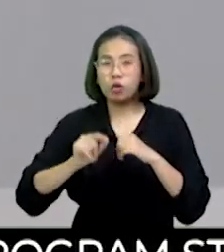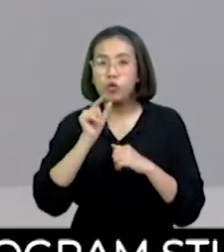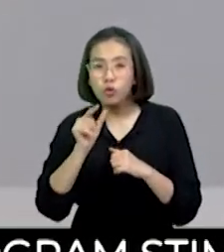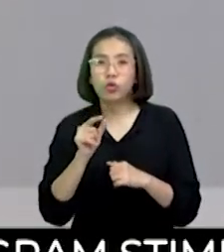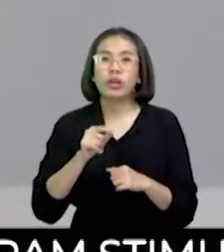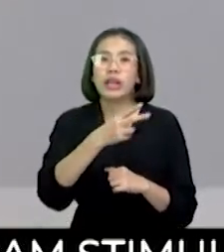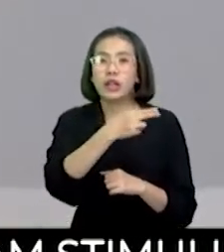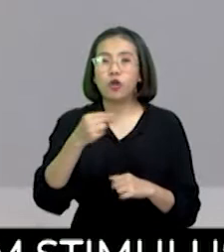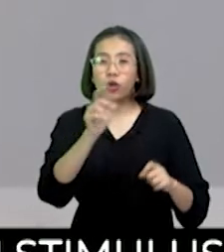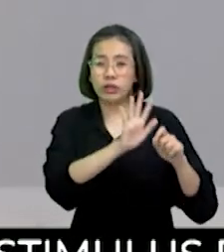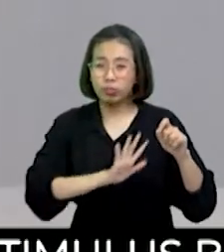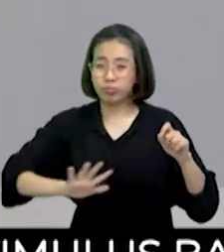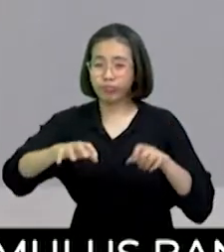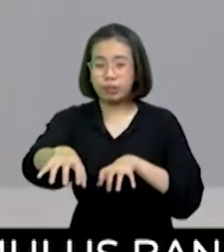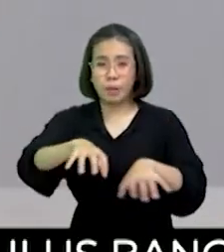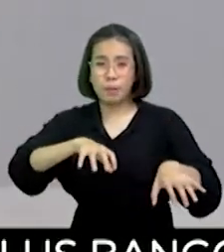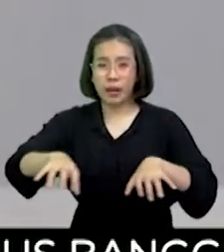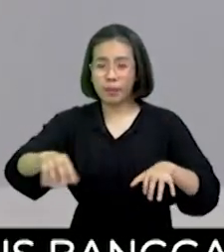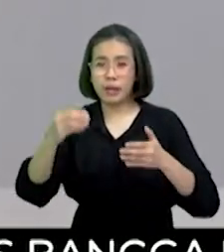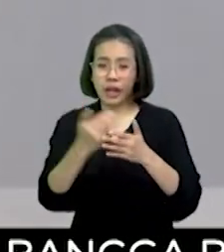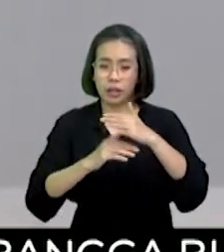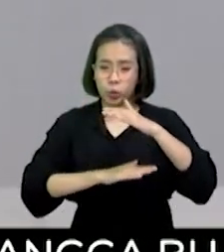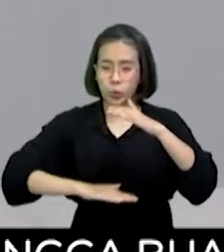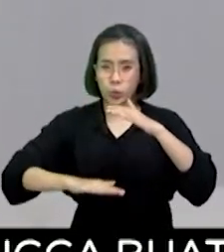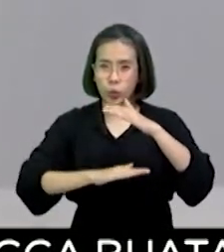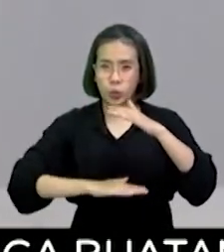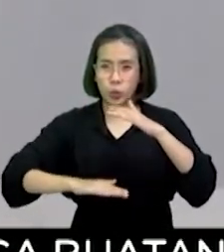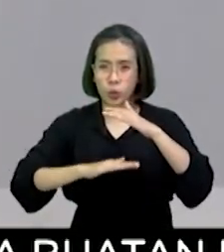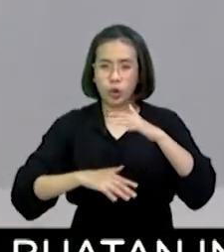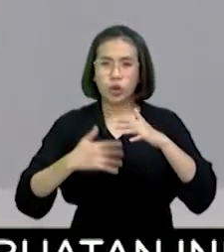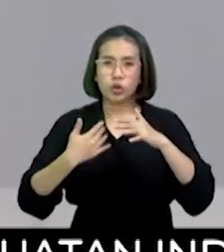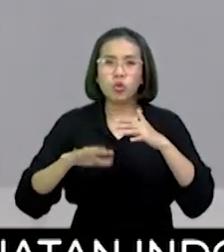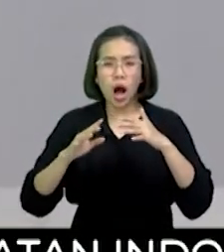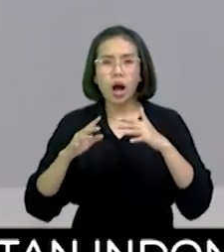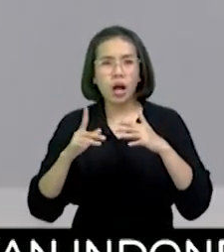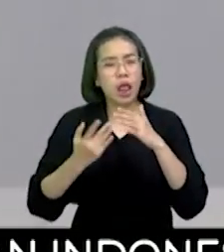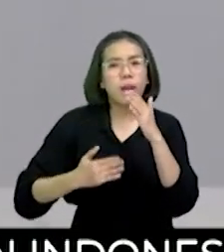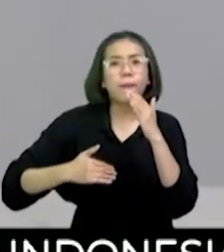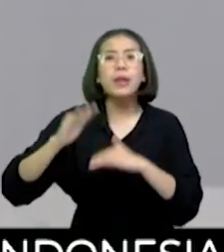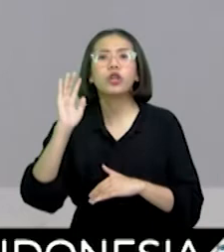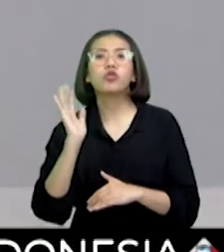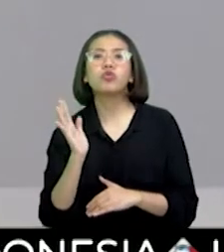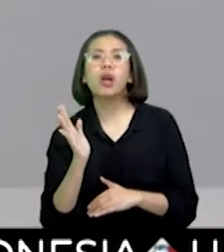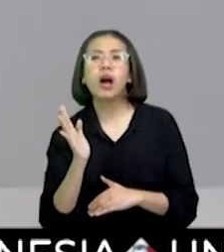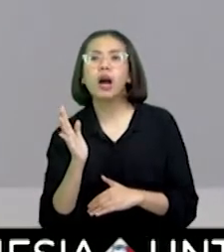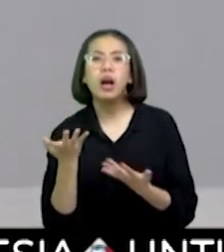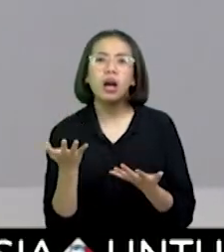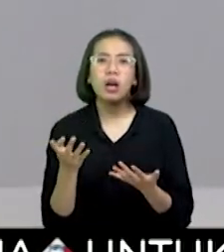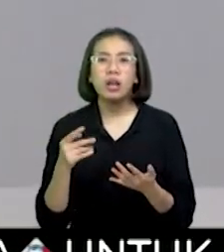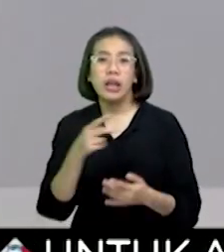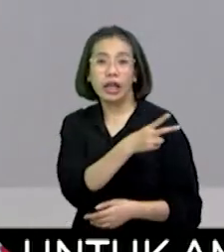seluruh wilayah Indonesia ini sudah melebihi median upah bahkan Indonesia menjadi